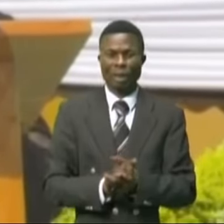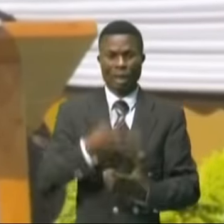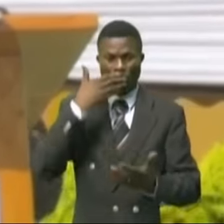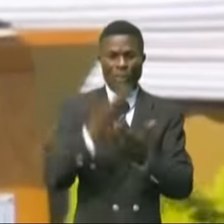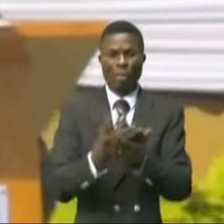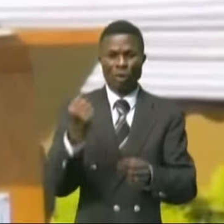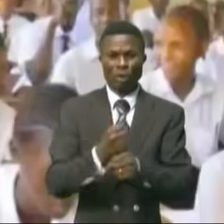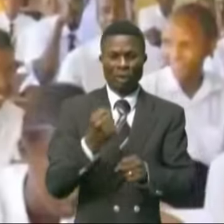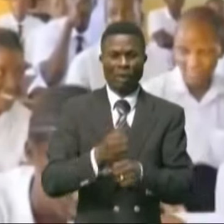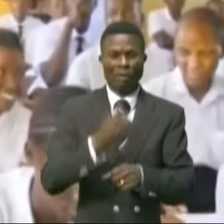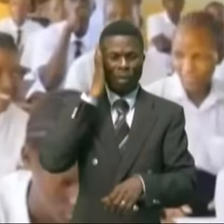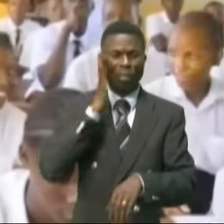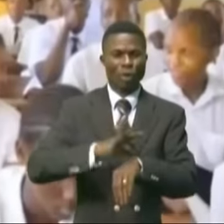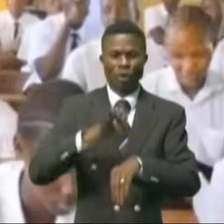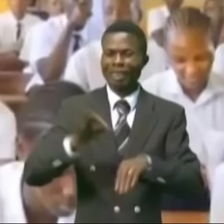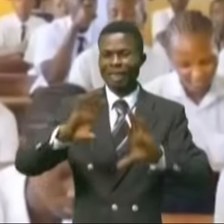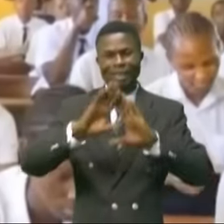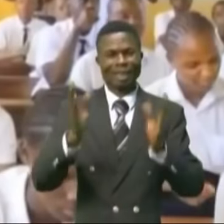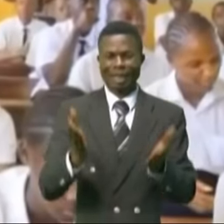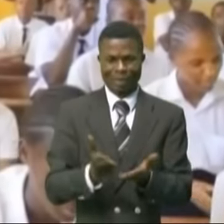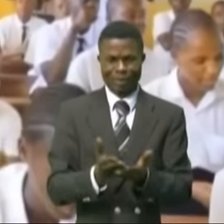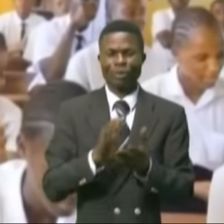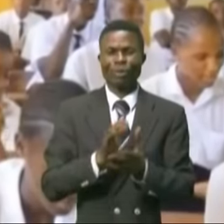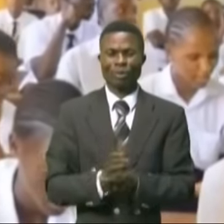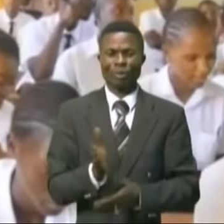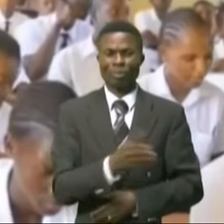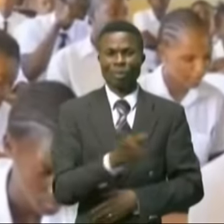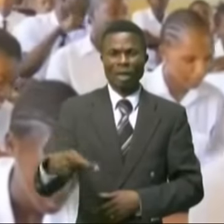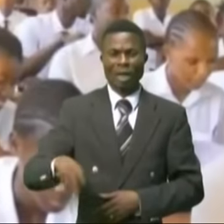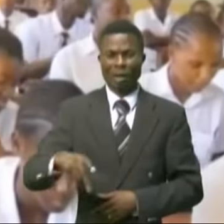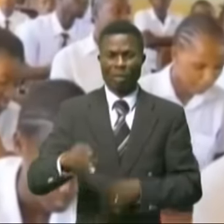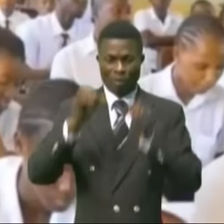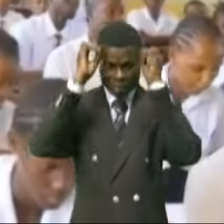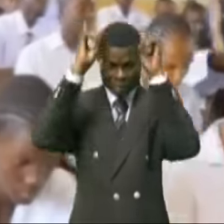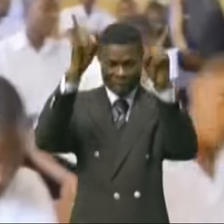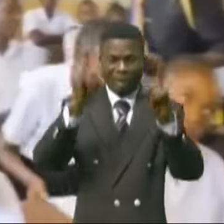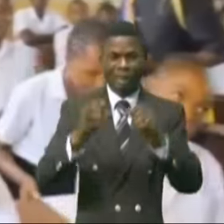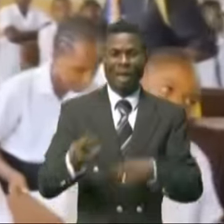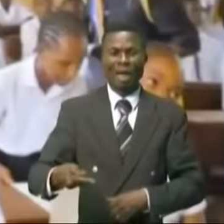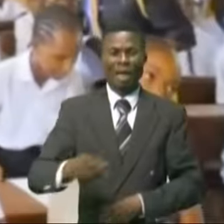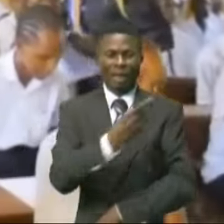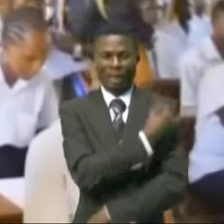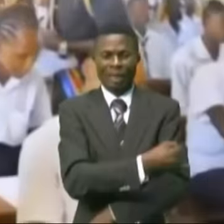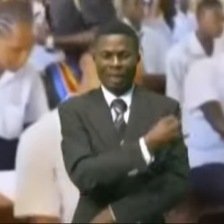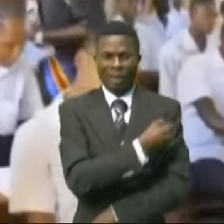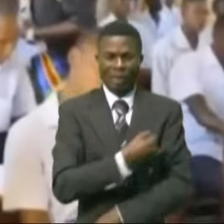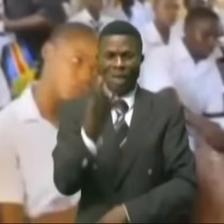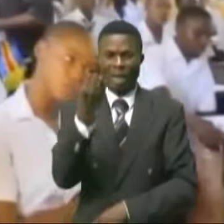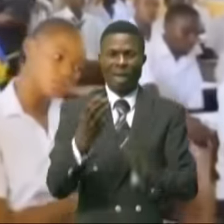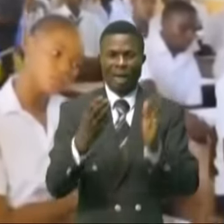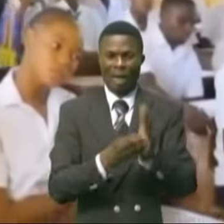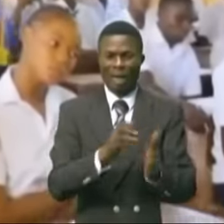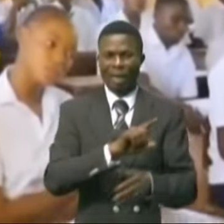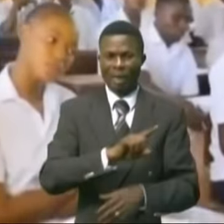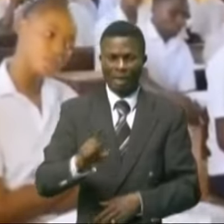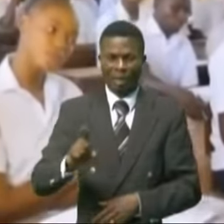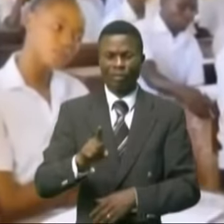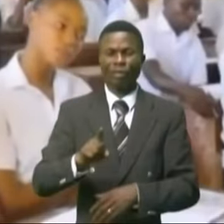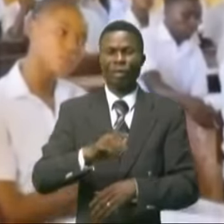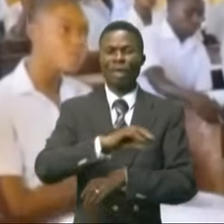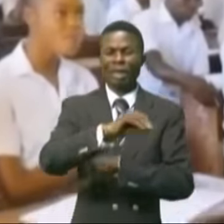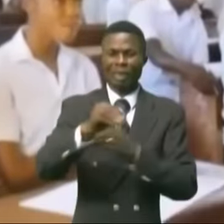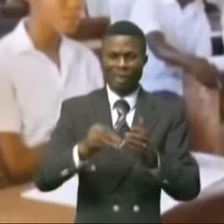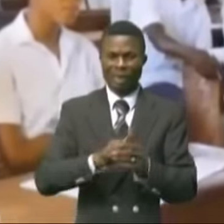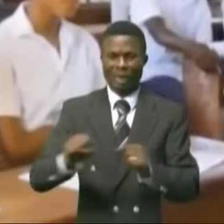et bonne chance à tous. Rappelons que la province éducationnelle de l'Ituri compte 49 centres dont un fonctionne au